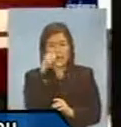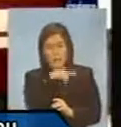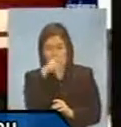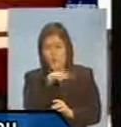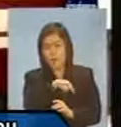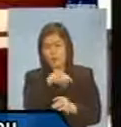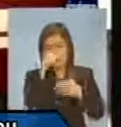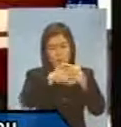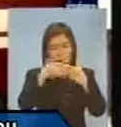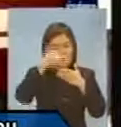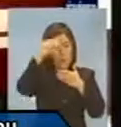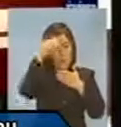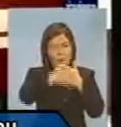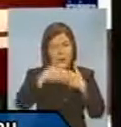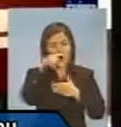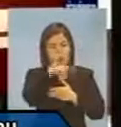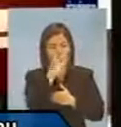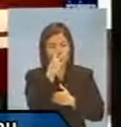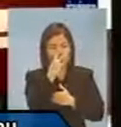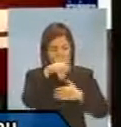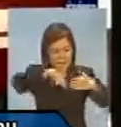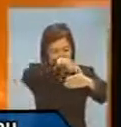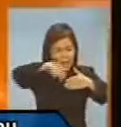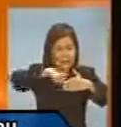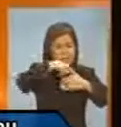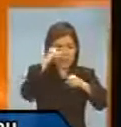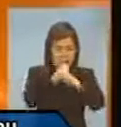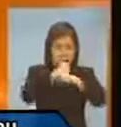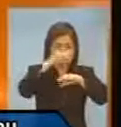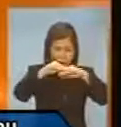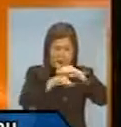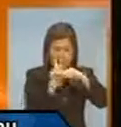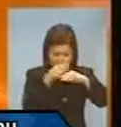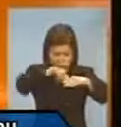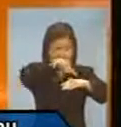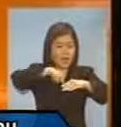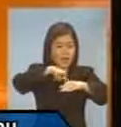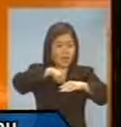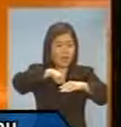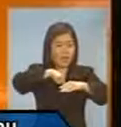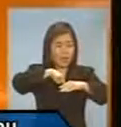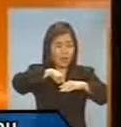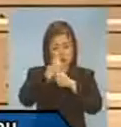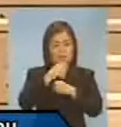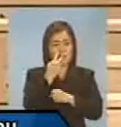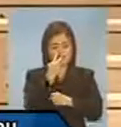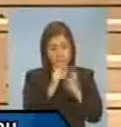แก่แล้วดูสิครับดูสภาพภายในของผู้ที่จะดำเนินการโครงการนี้นะเก้าอี้ยังไม้อยู่เลย